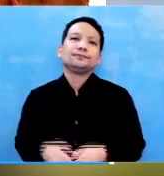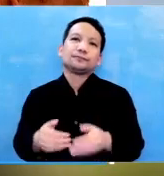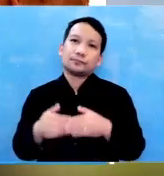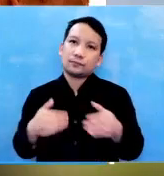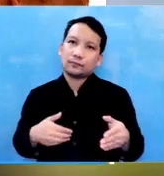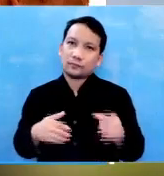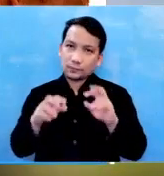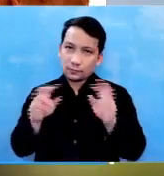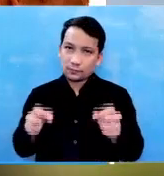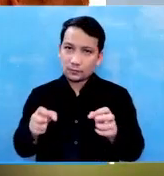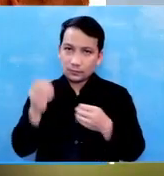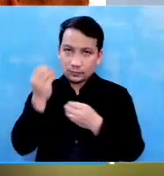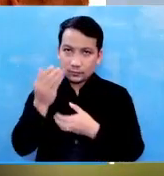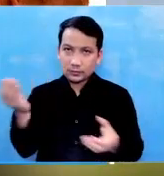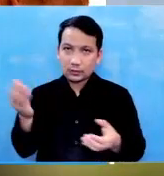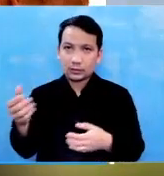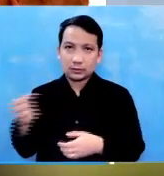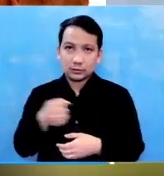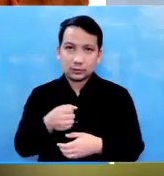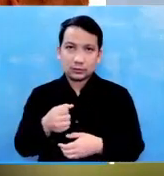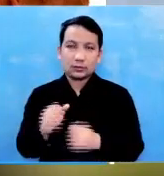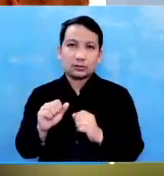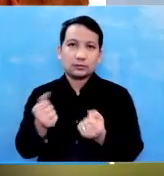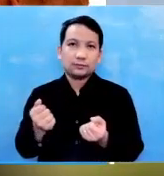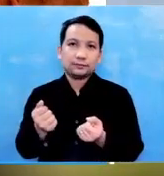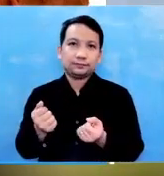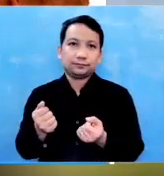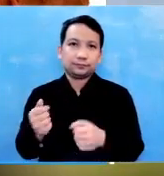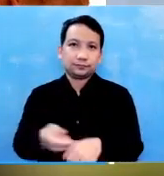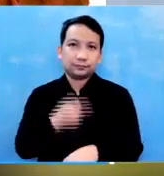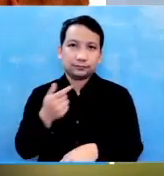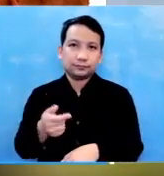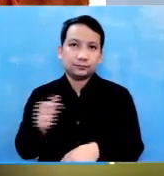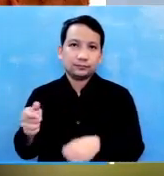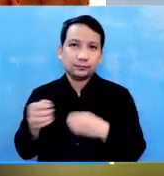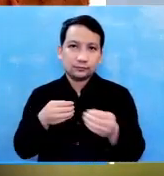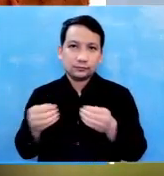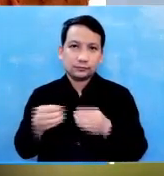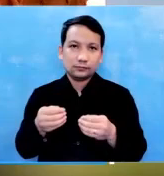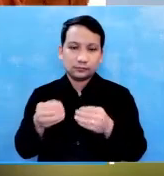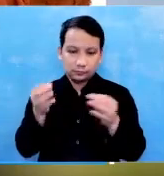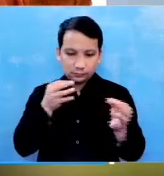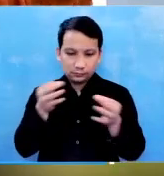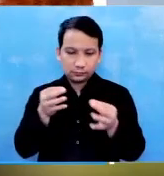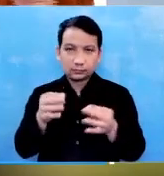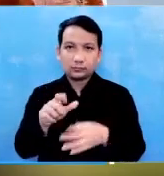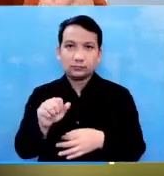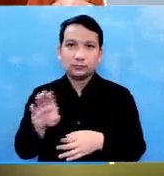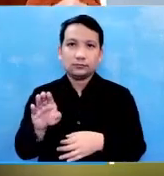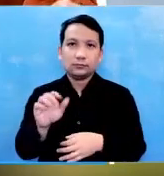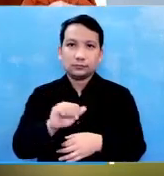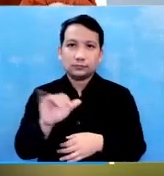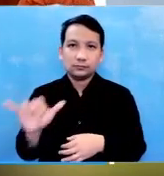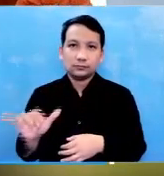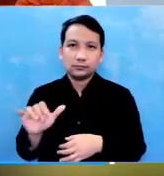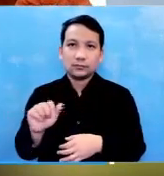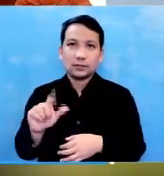initial na impormasyon na nakuha ninyo, gaano na po katagal na nag-ooperate ang shabu laboratory na ito sa Ayala?